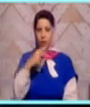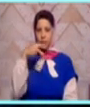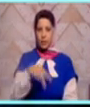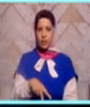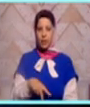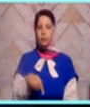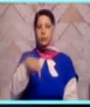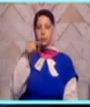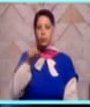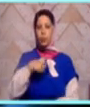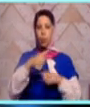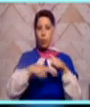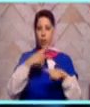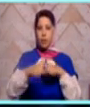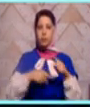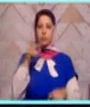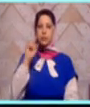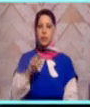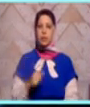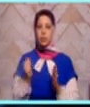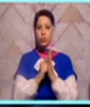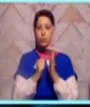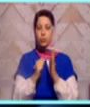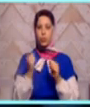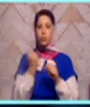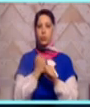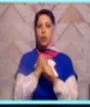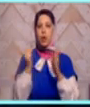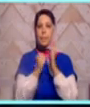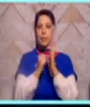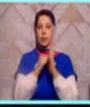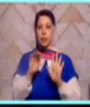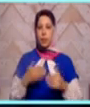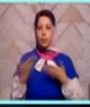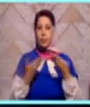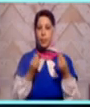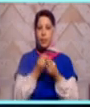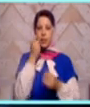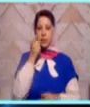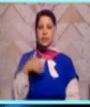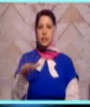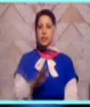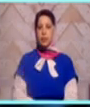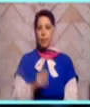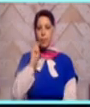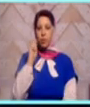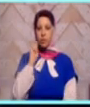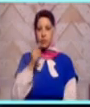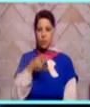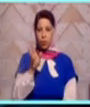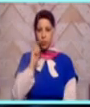يعني بيكون العمل من المنزل اونلاين لمن لا يتعامل مع الجمهور. انا كمواطن دلوقتي ورايح محافظه او رايح